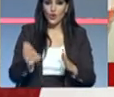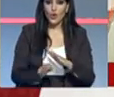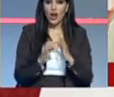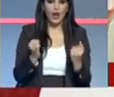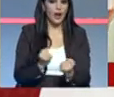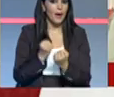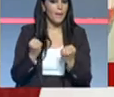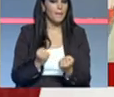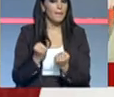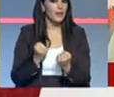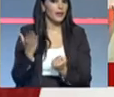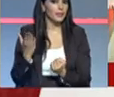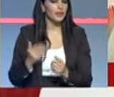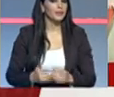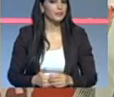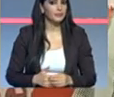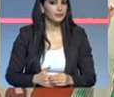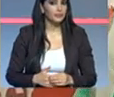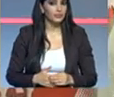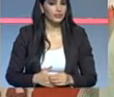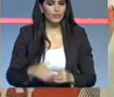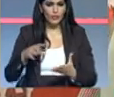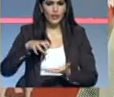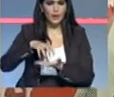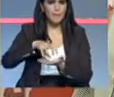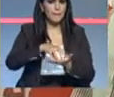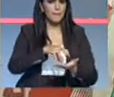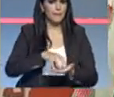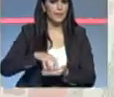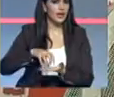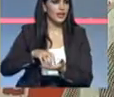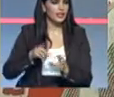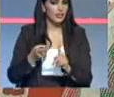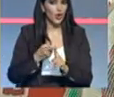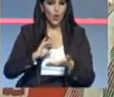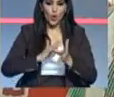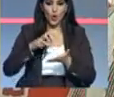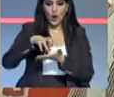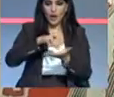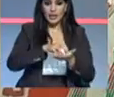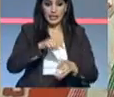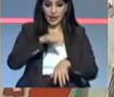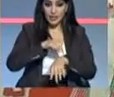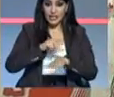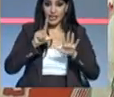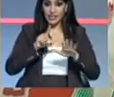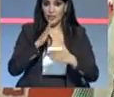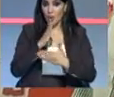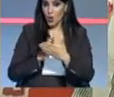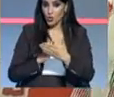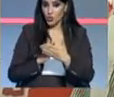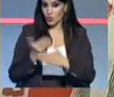إطار مساندة المراكز اللي موجودة في صفاقس. مراكز كلها قبل 7:30 كانت فونكسيونيل.